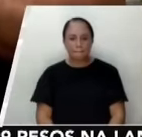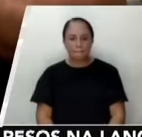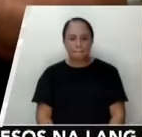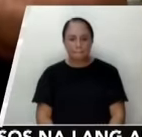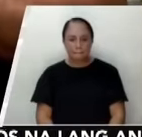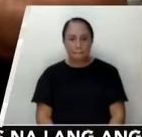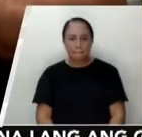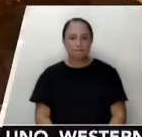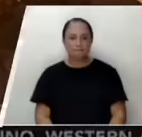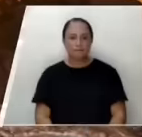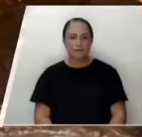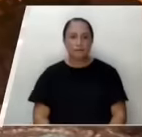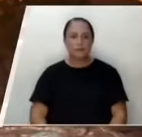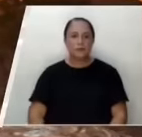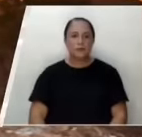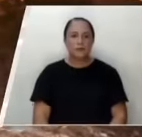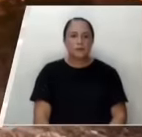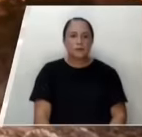oras.